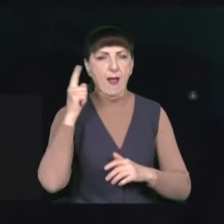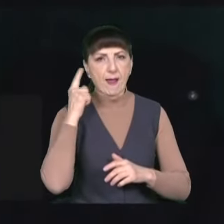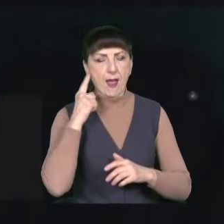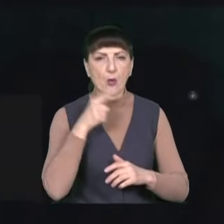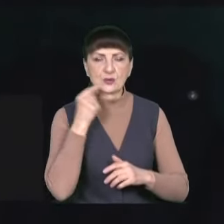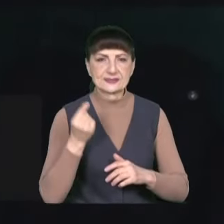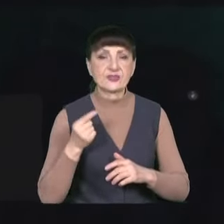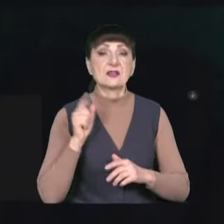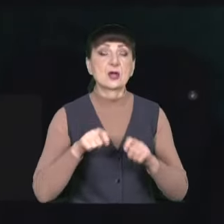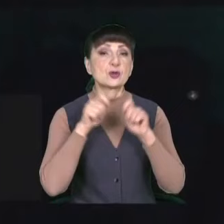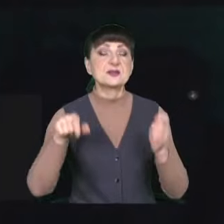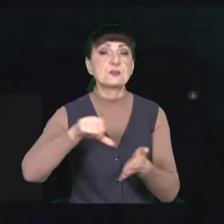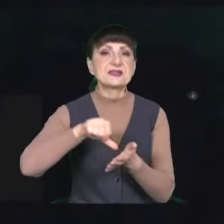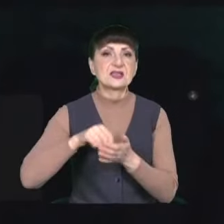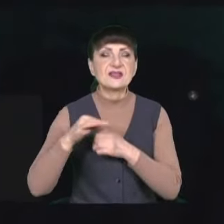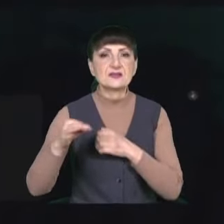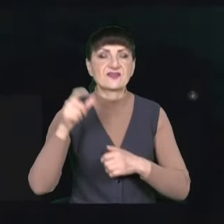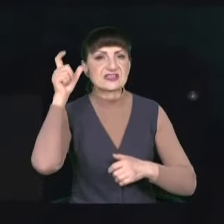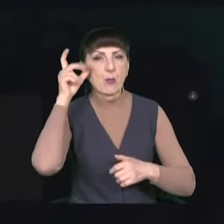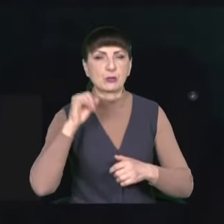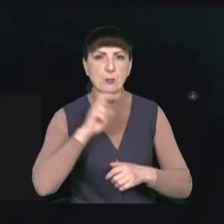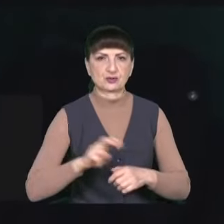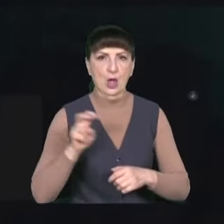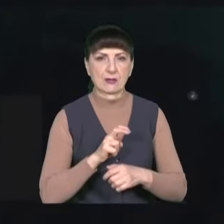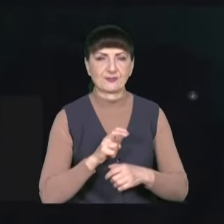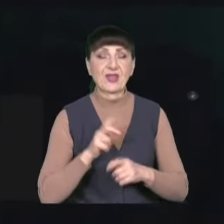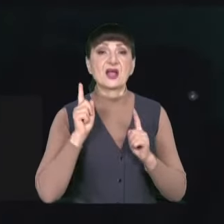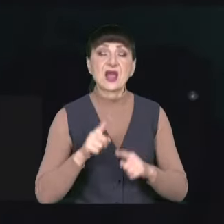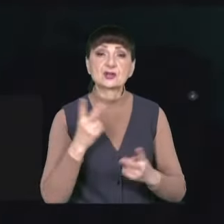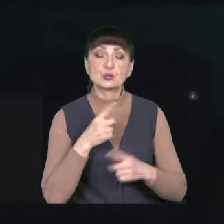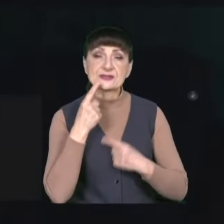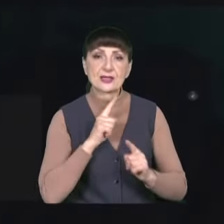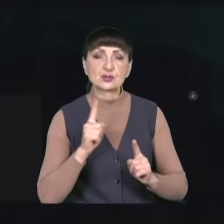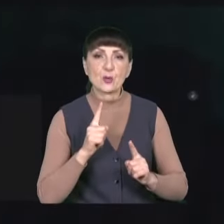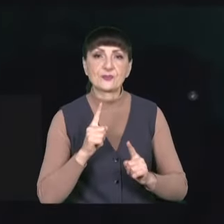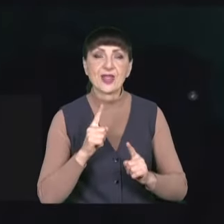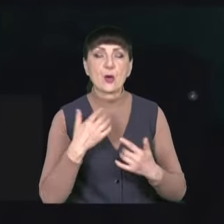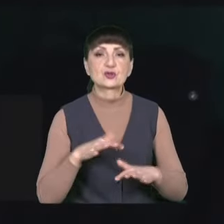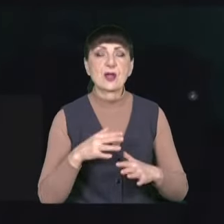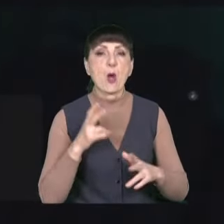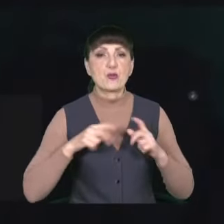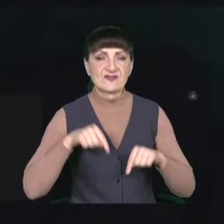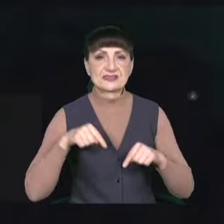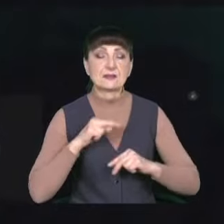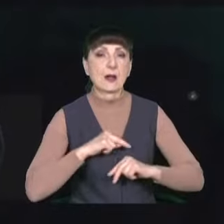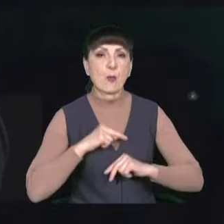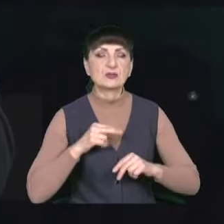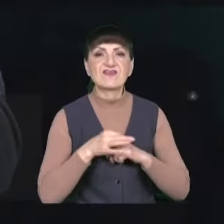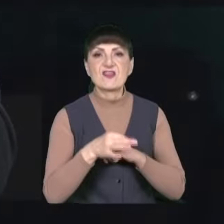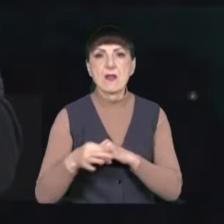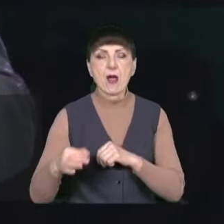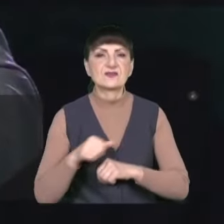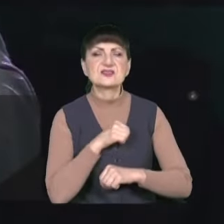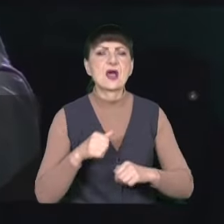свои представительства в Стамбуле и Бишкеке. Надо также отметить, что и в самом учебном заведении сегодня работают филиалы